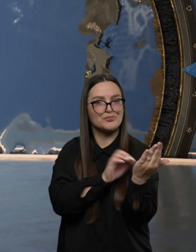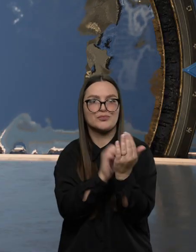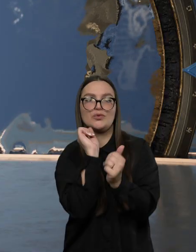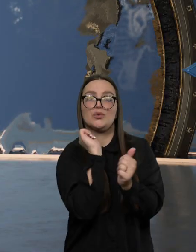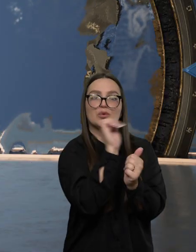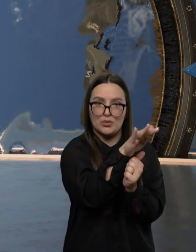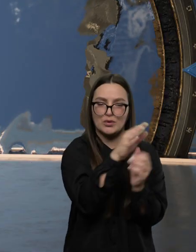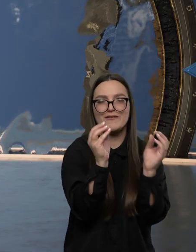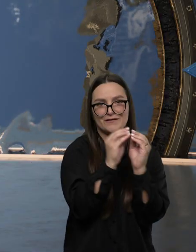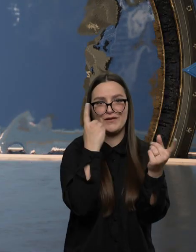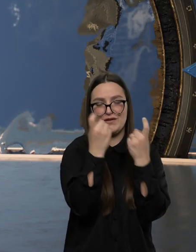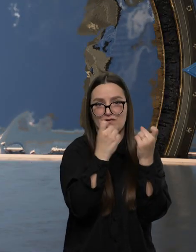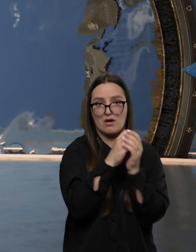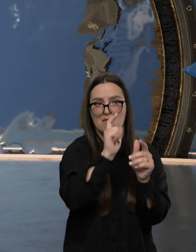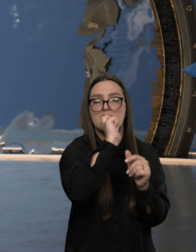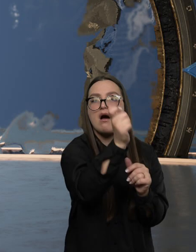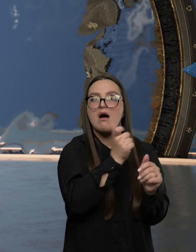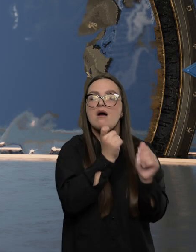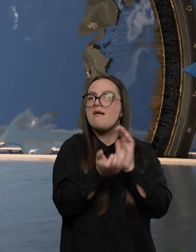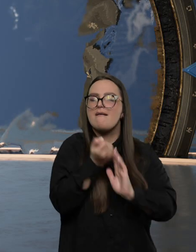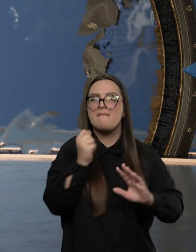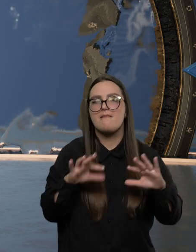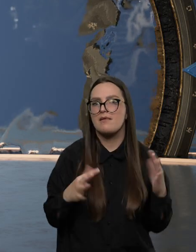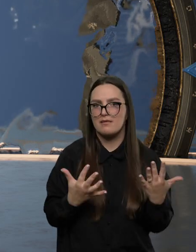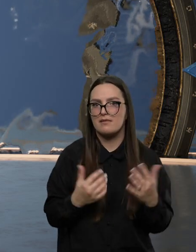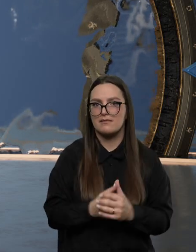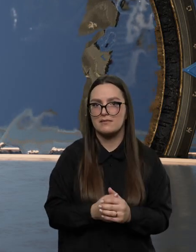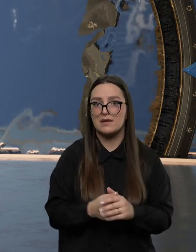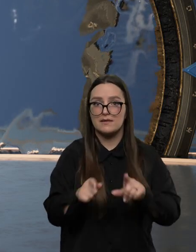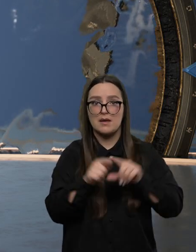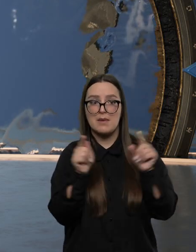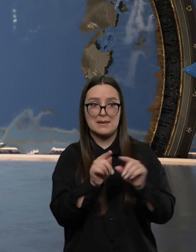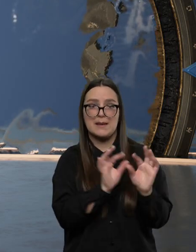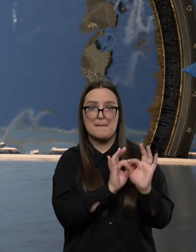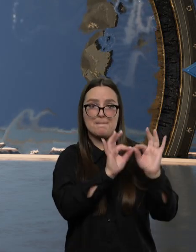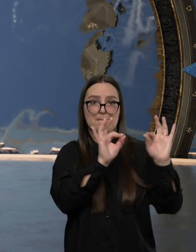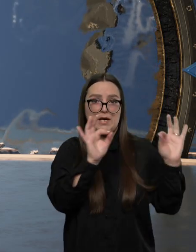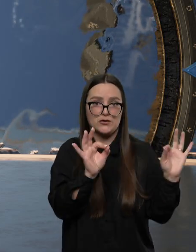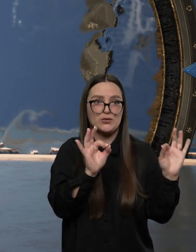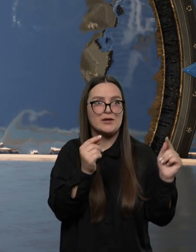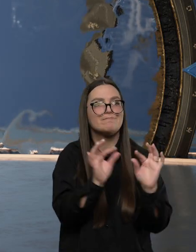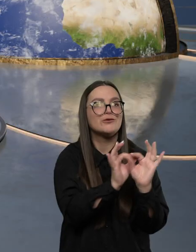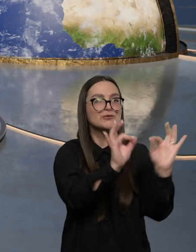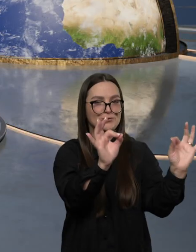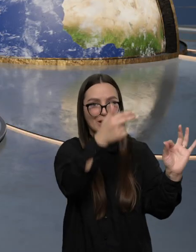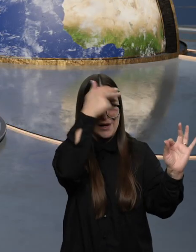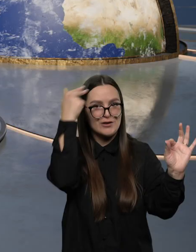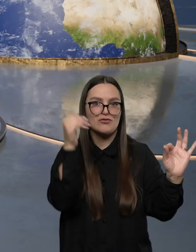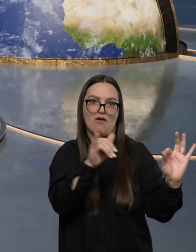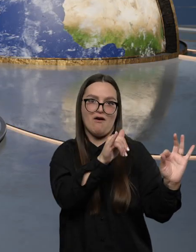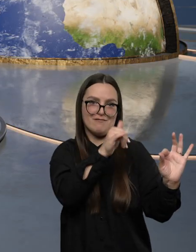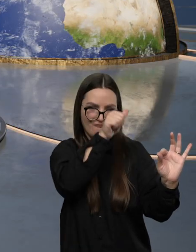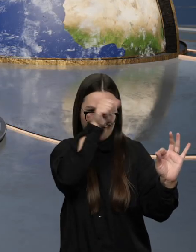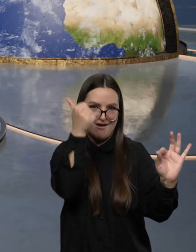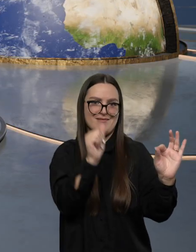patį, bet gavo atsakymą, nes pasiūlė suteikti Lietuvos vardą. Gavo